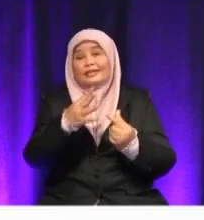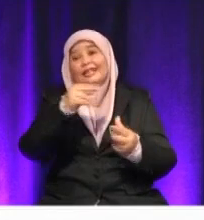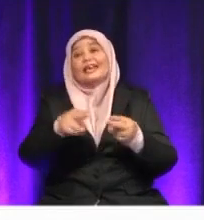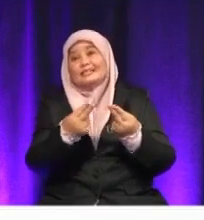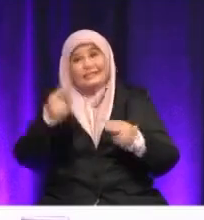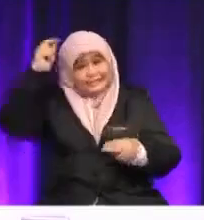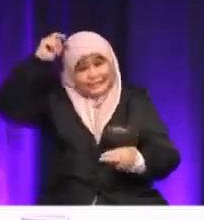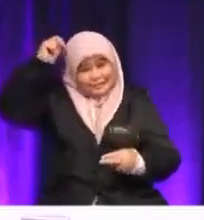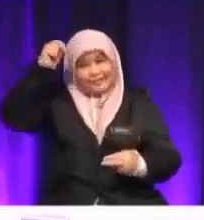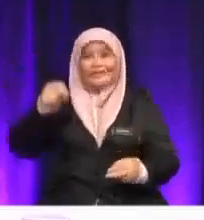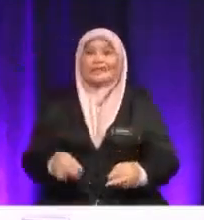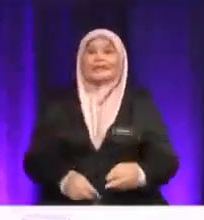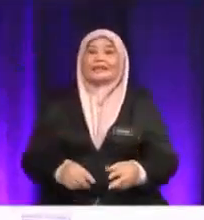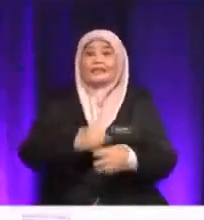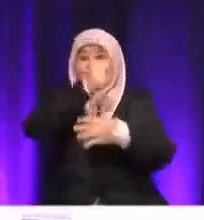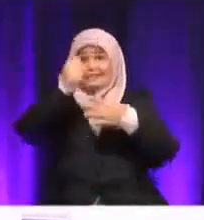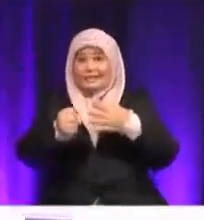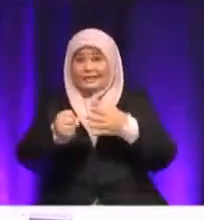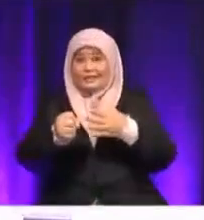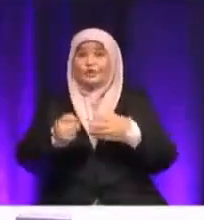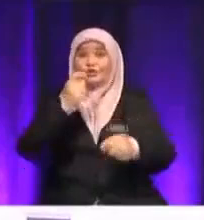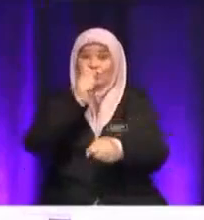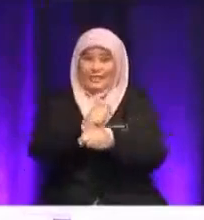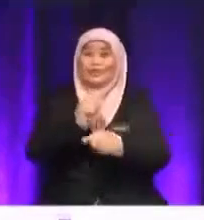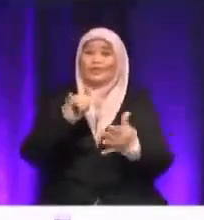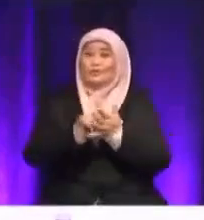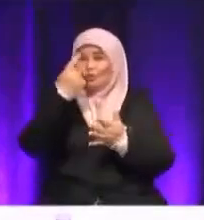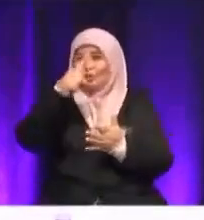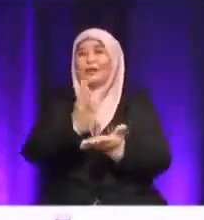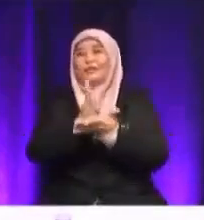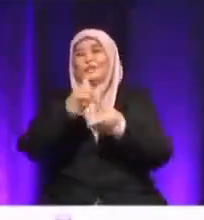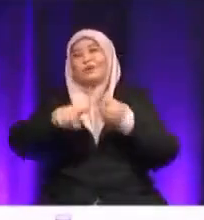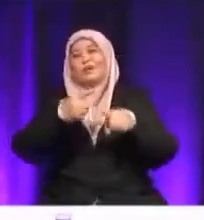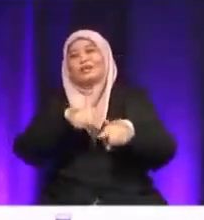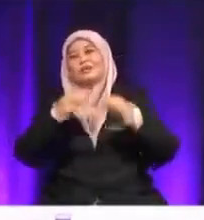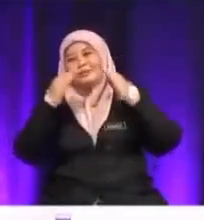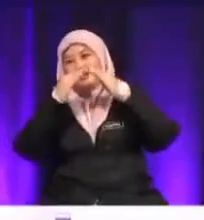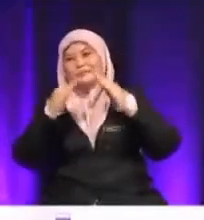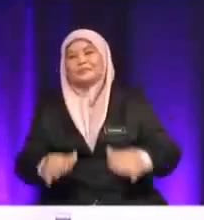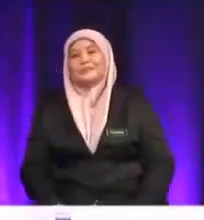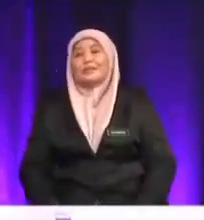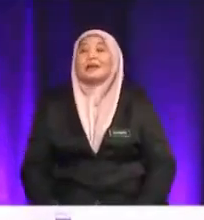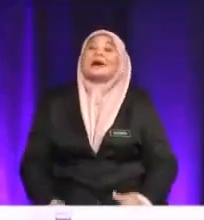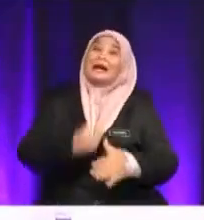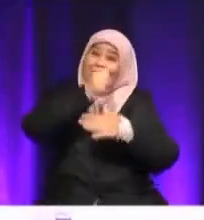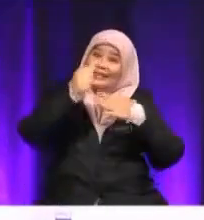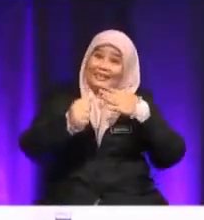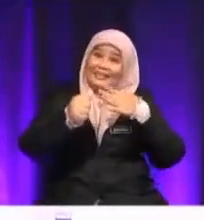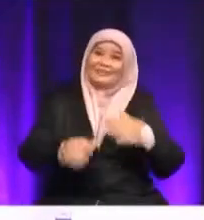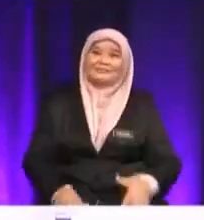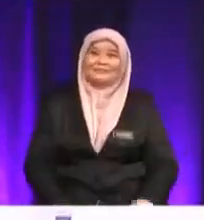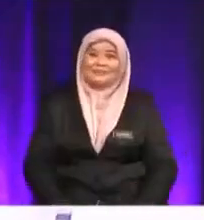Okey, selesaikan tugasan tu. Kita bantu kawan-kawan yang berada di rumah. Betul. Ya. Dan yang terakhir ustaz sebab tadi